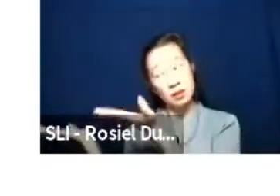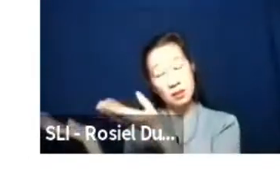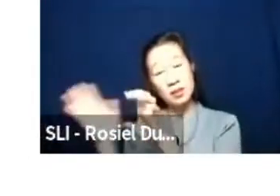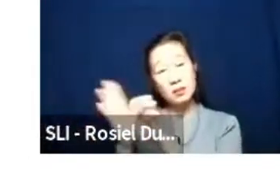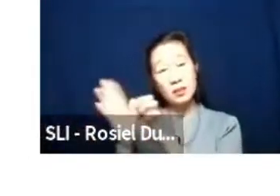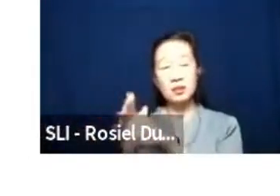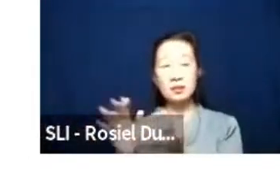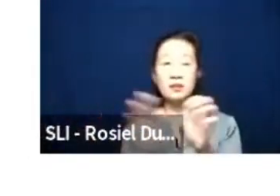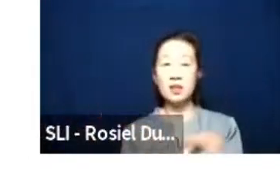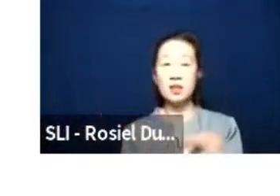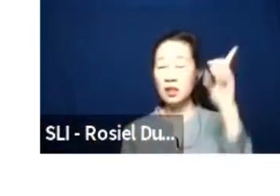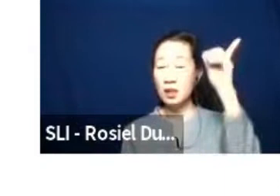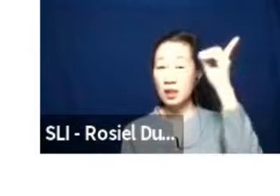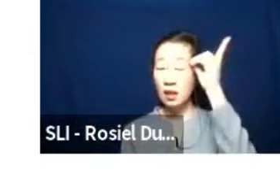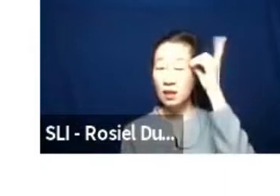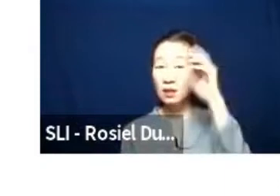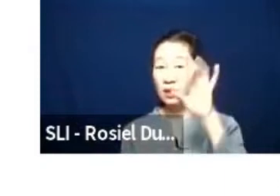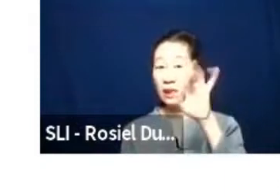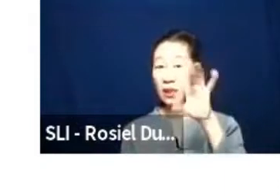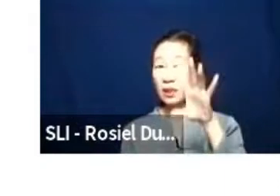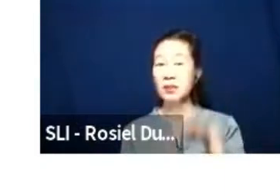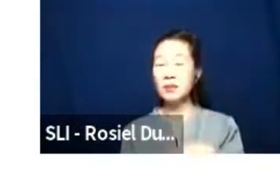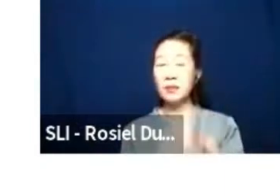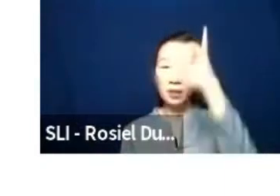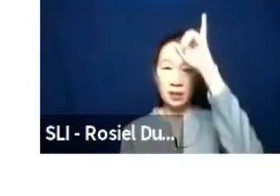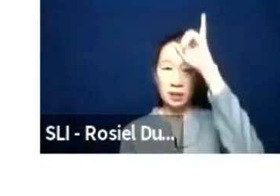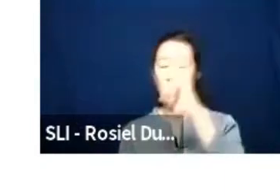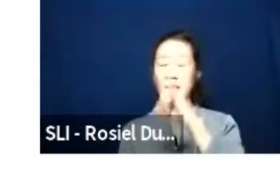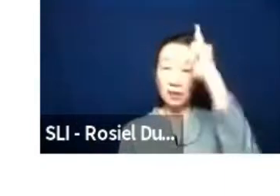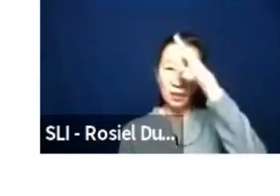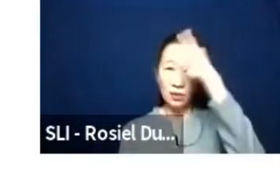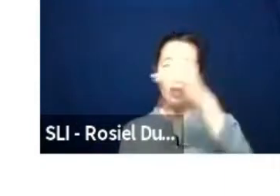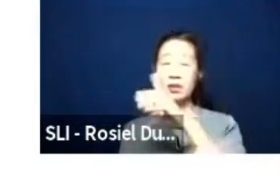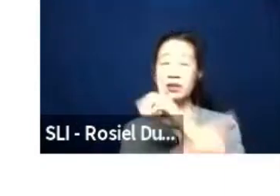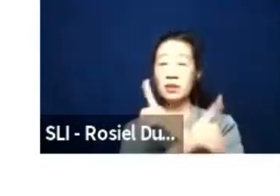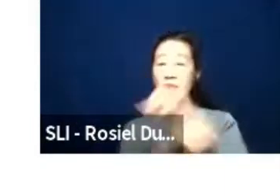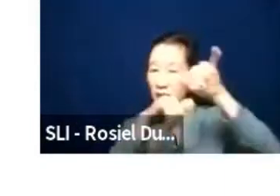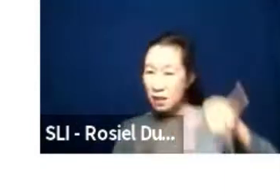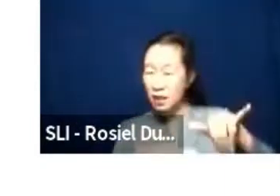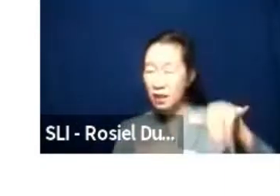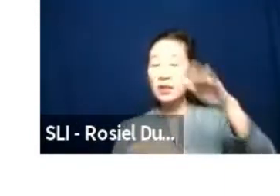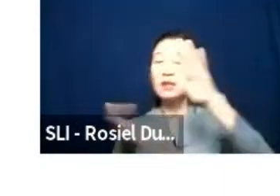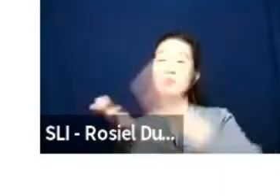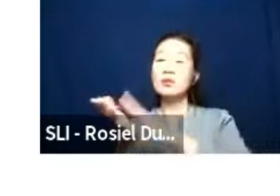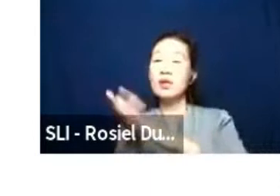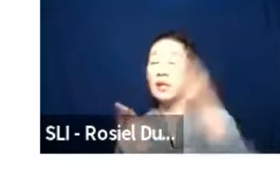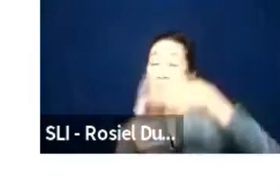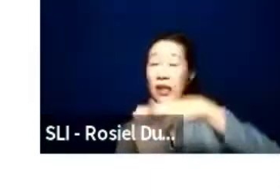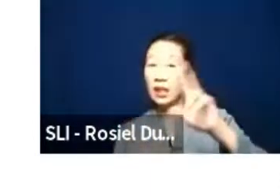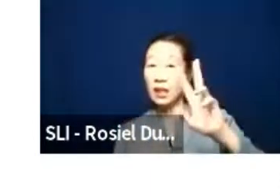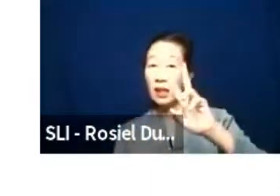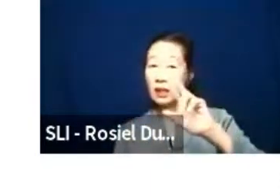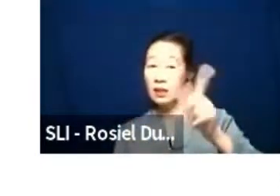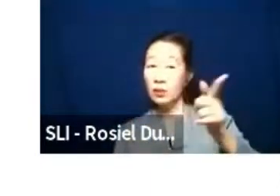Dan, isa siyang 18 years old na mayroong intellectual disability at magsistay siya sa school hanggang 21 years